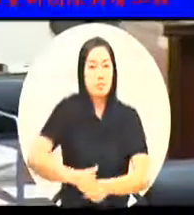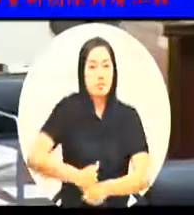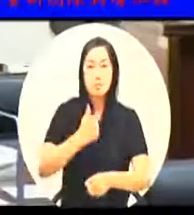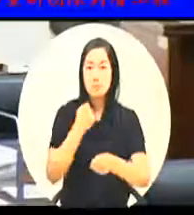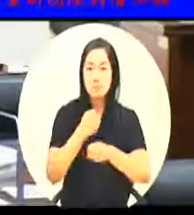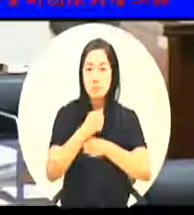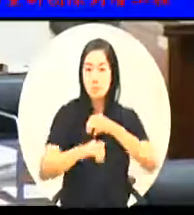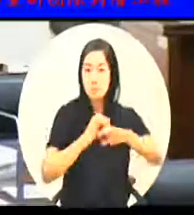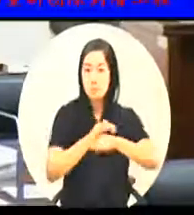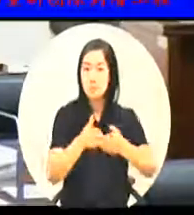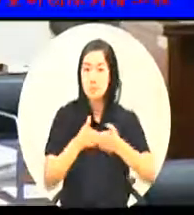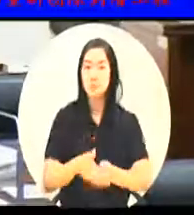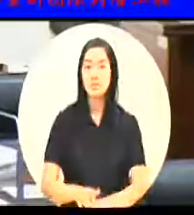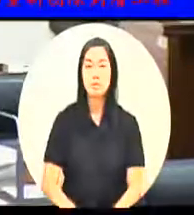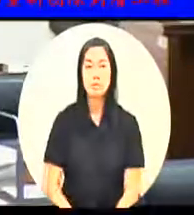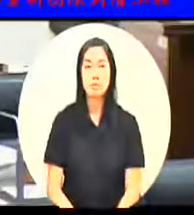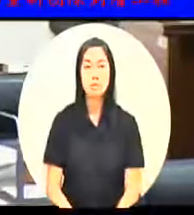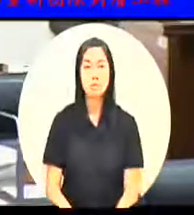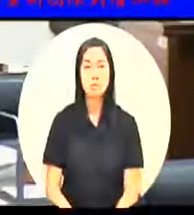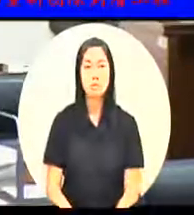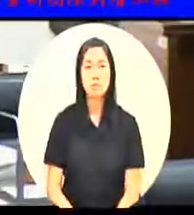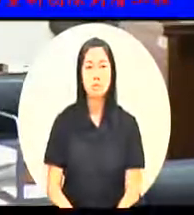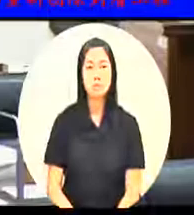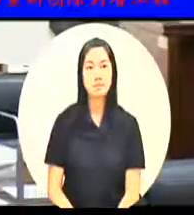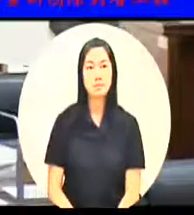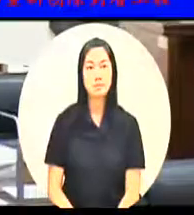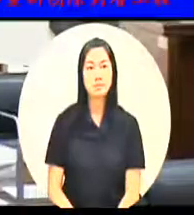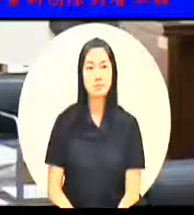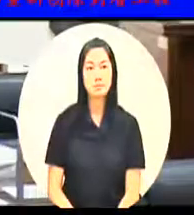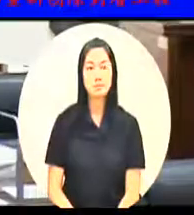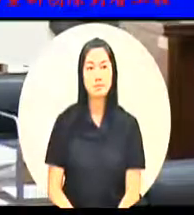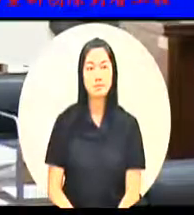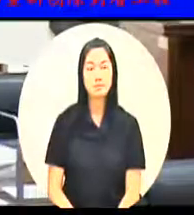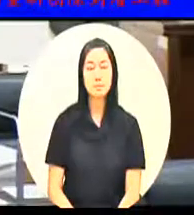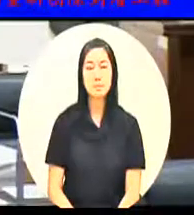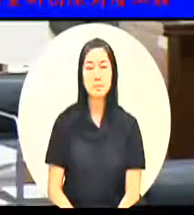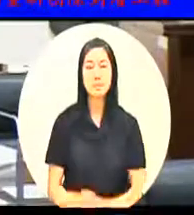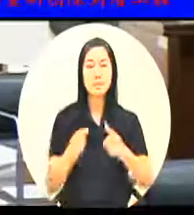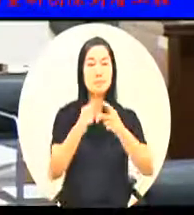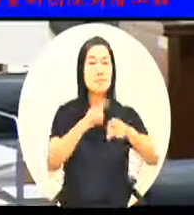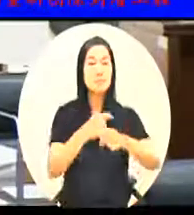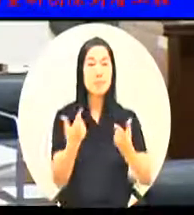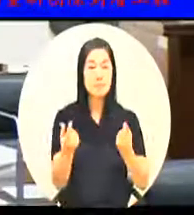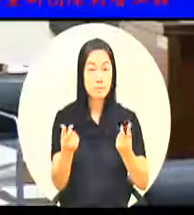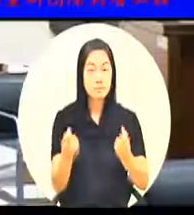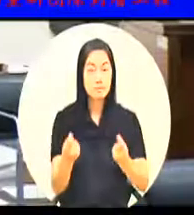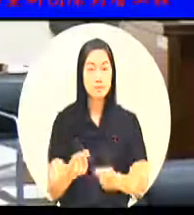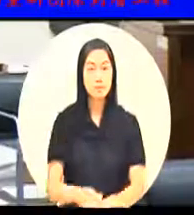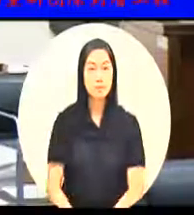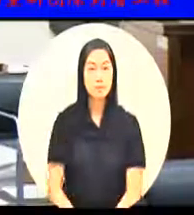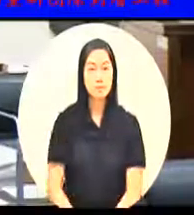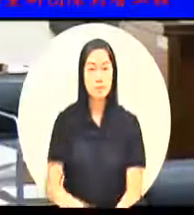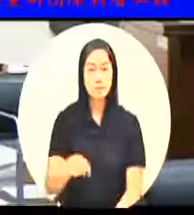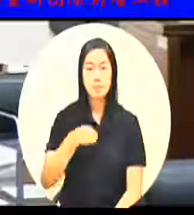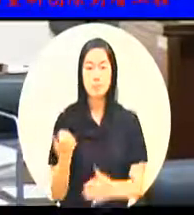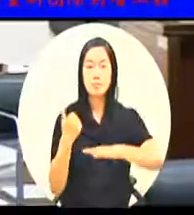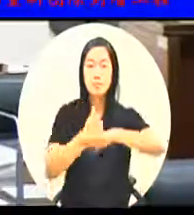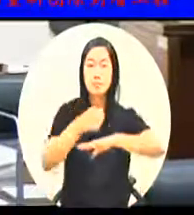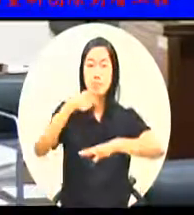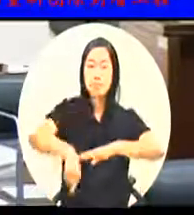划呢，算一堆的嘛。啊，我想这些大的哈，人哈，人性就是这样。我来咱们家那30当行